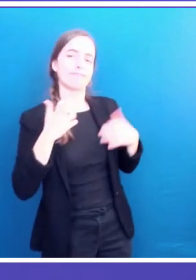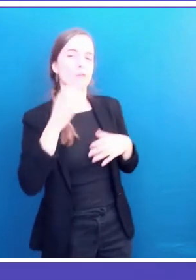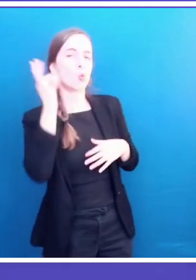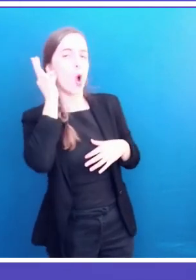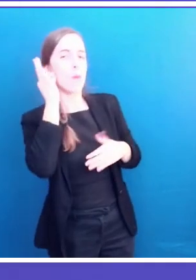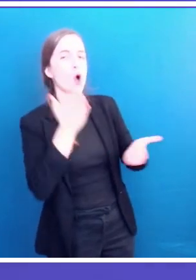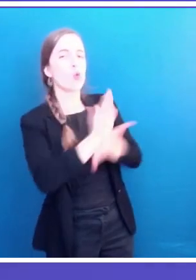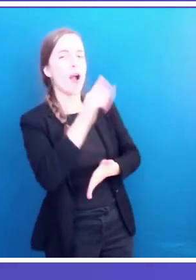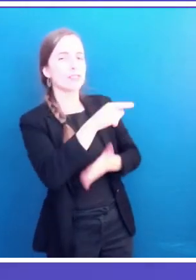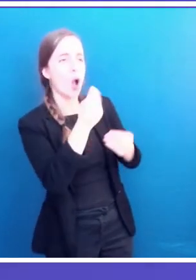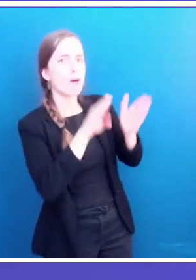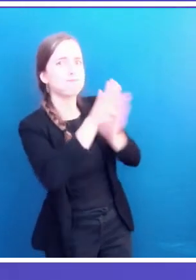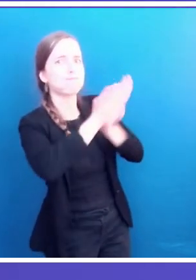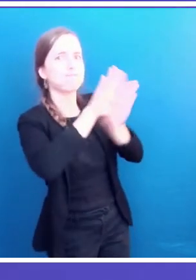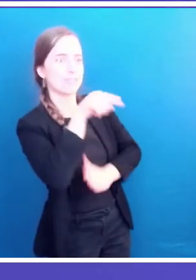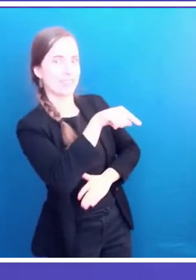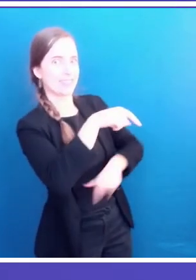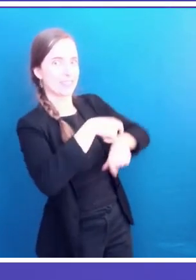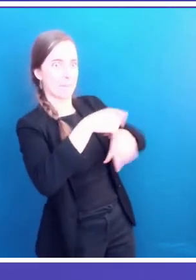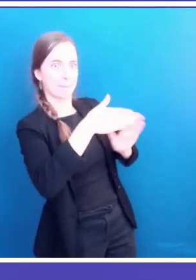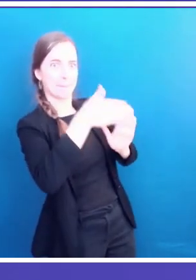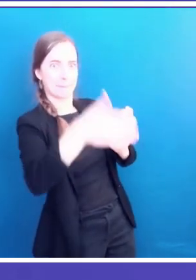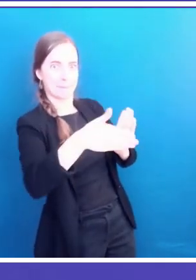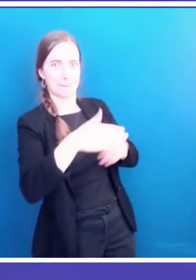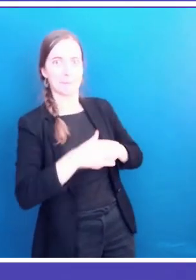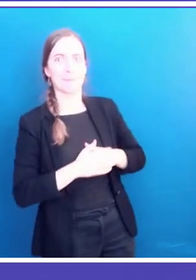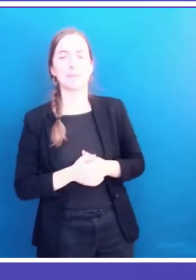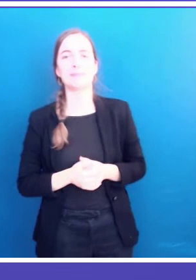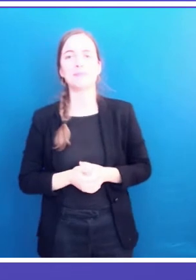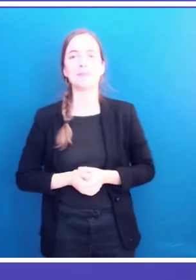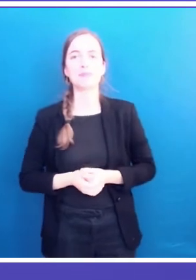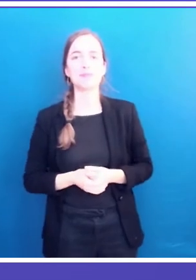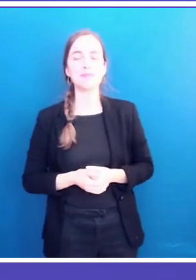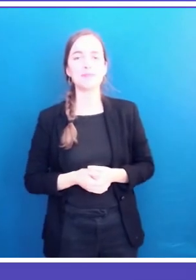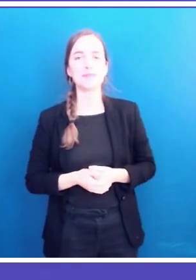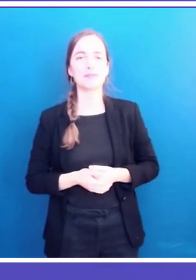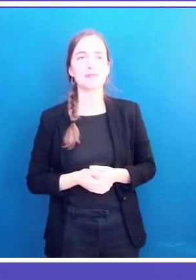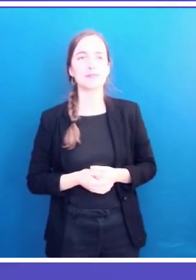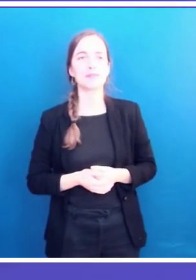حقوق المرأة، وعلينا أن نبقى يقظين جدا، لأن